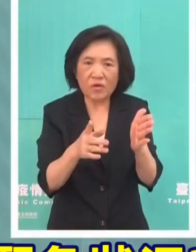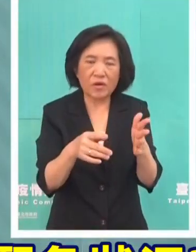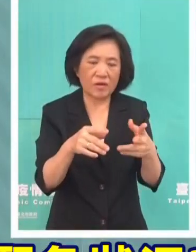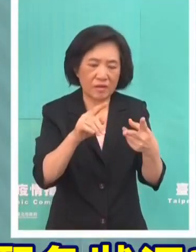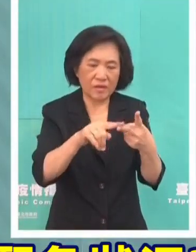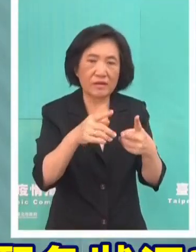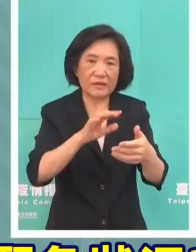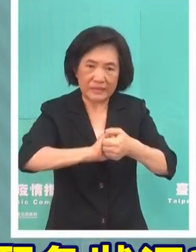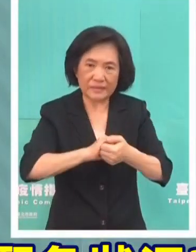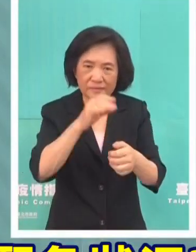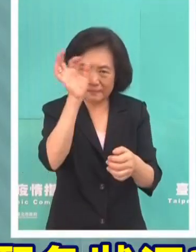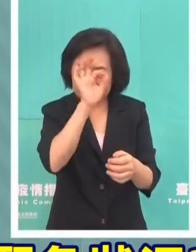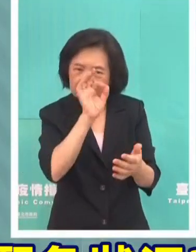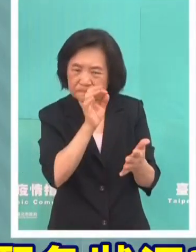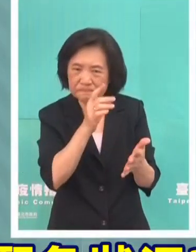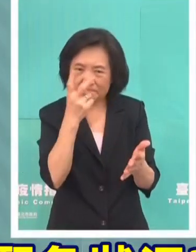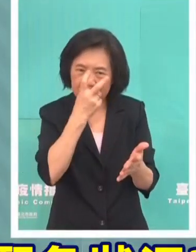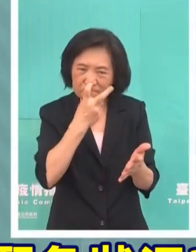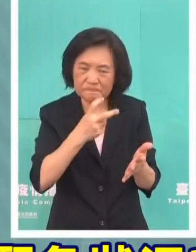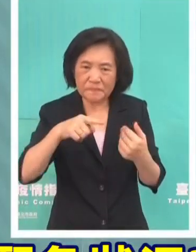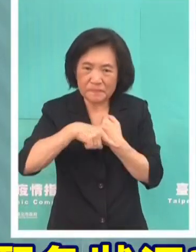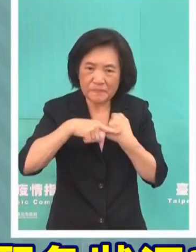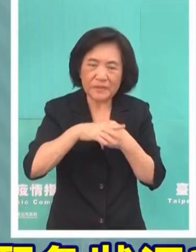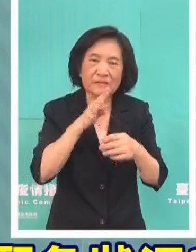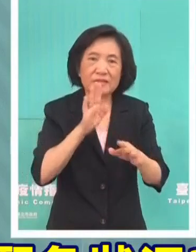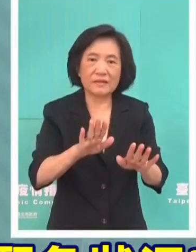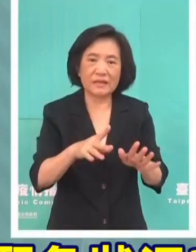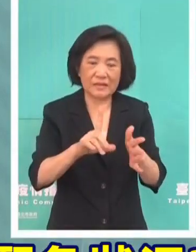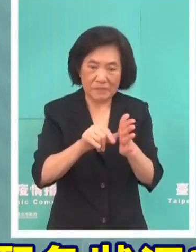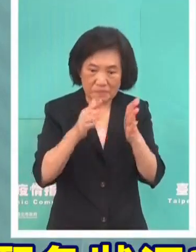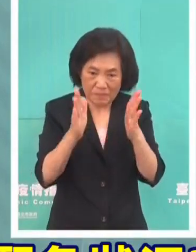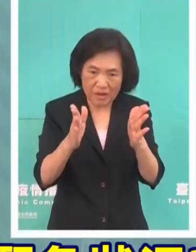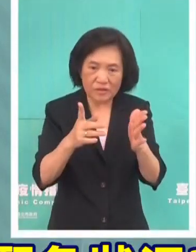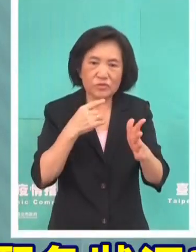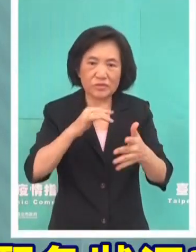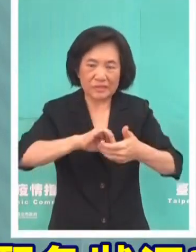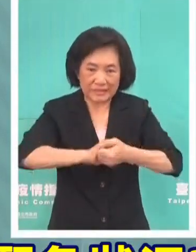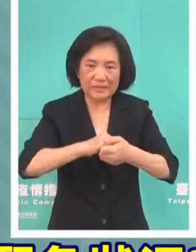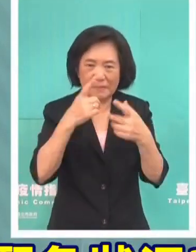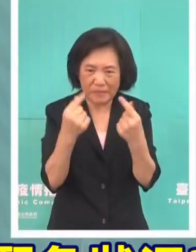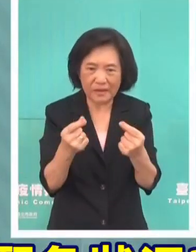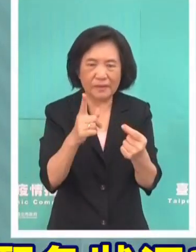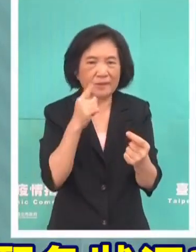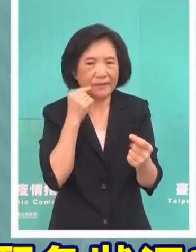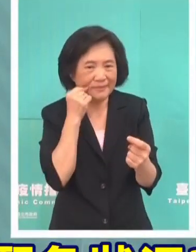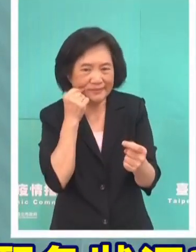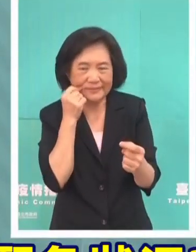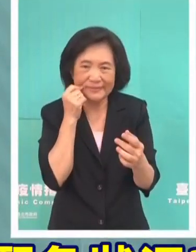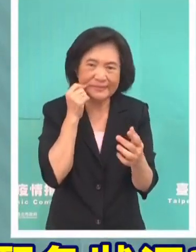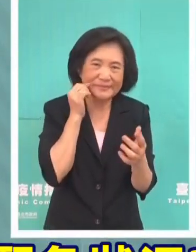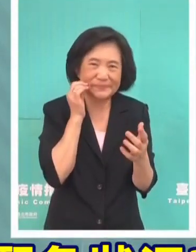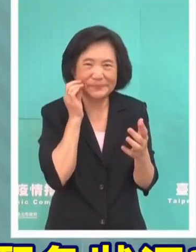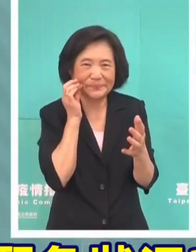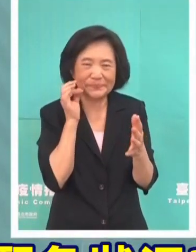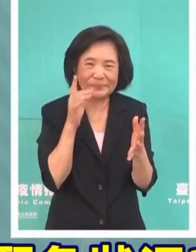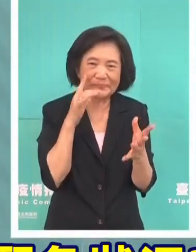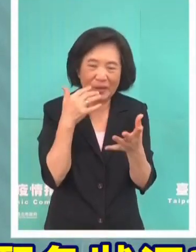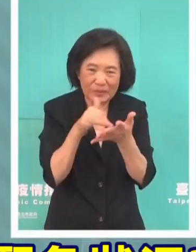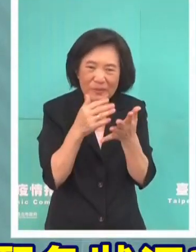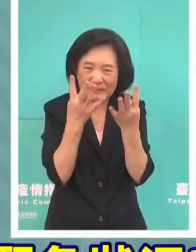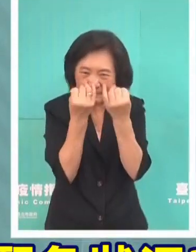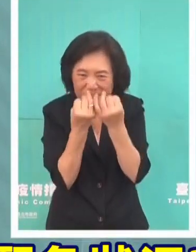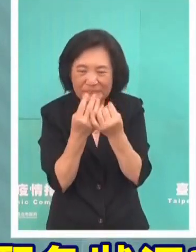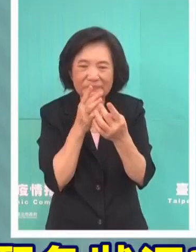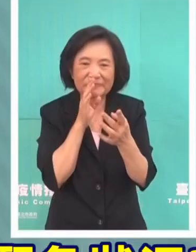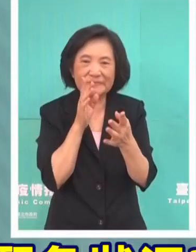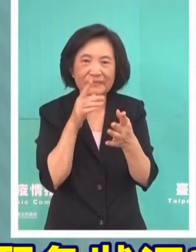讲就是要找出一个最好的 formula 哦，就是 formula 这很难翻译，就是说一个剂量、剂型